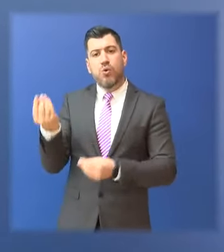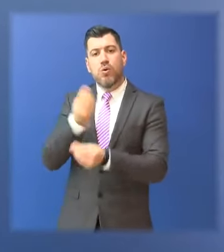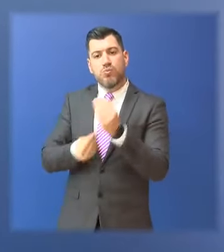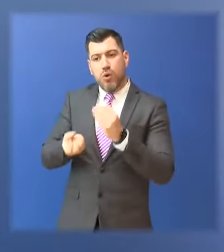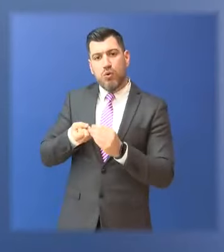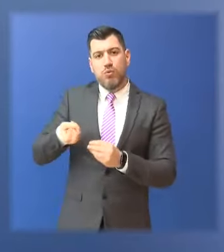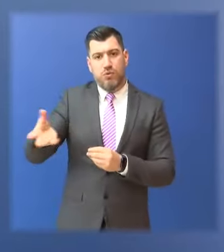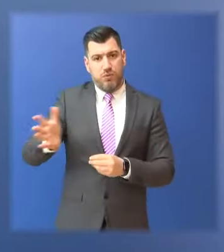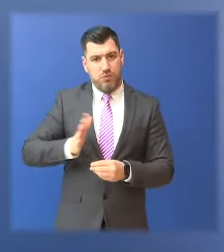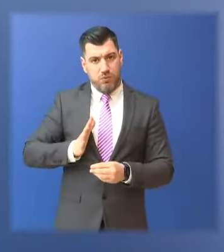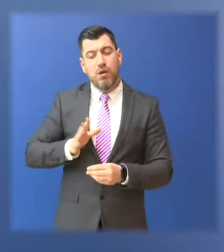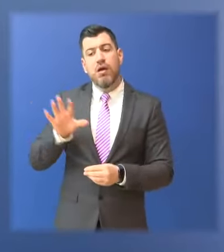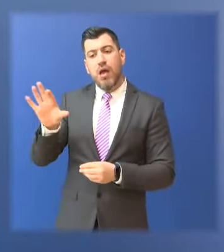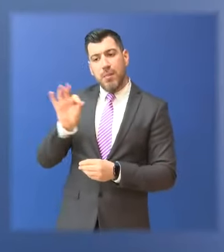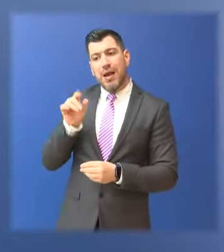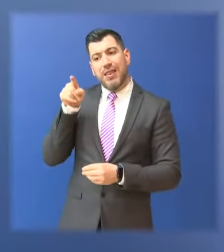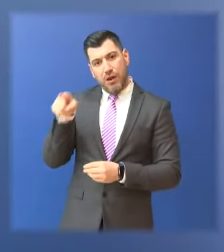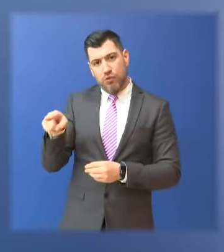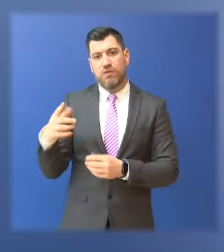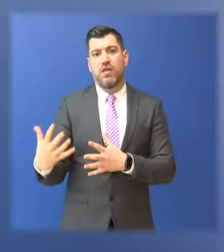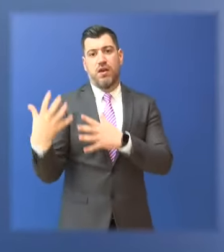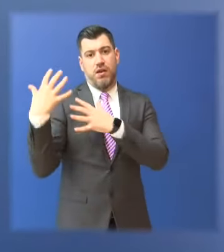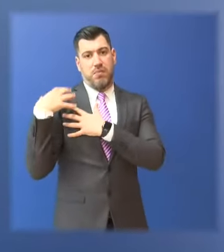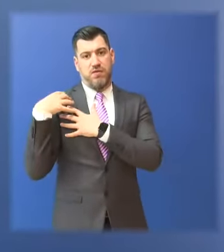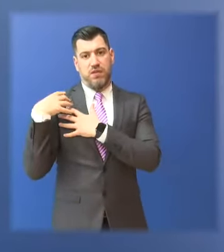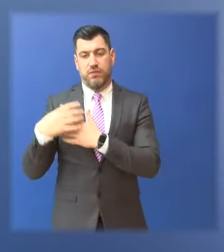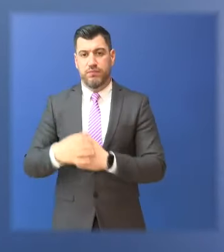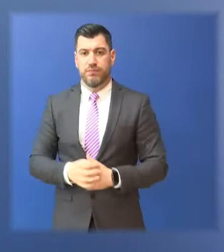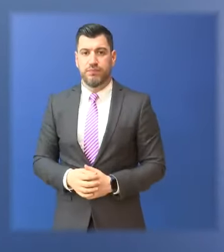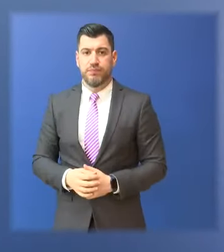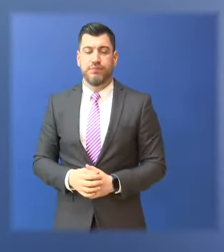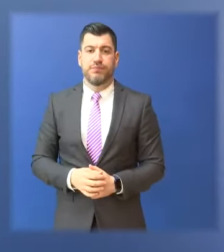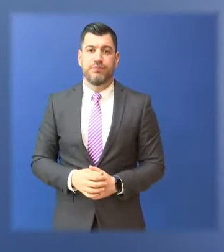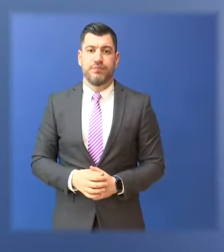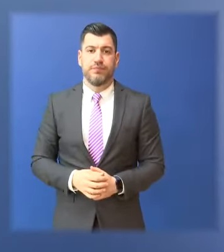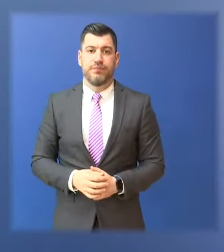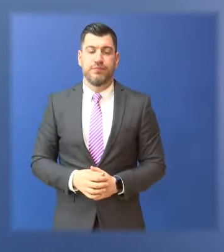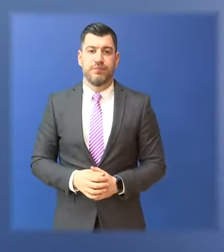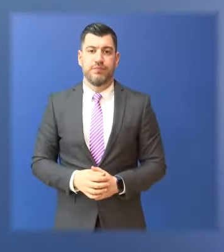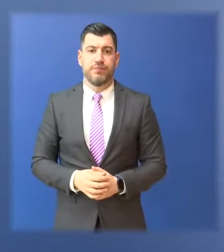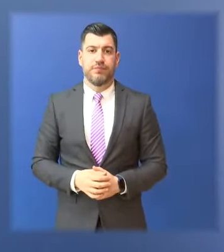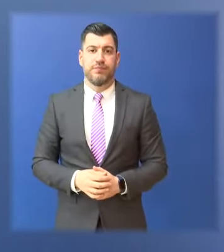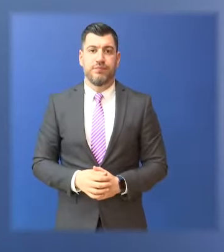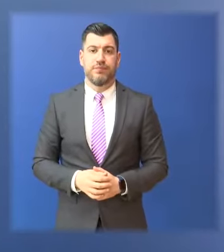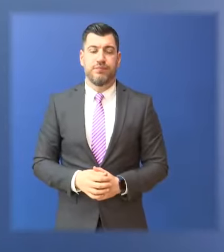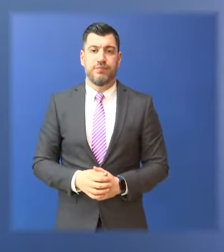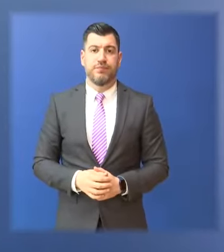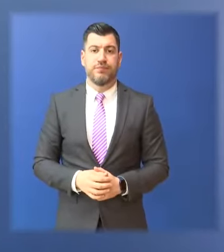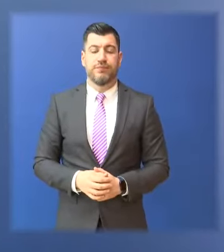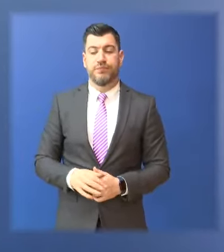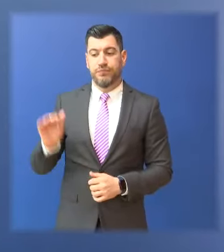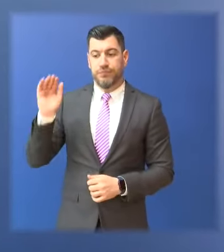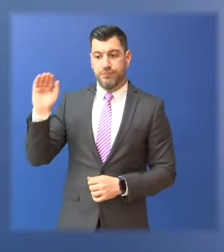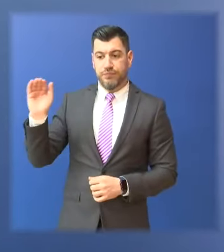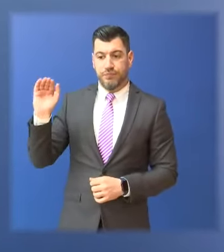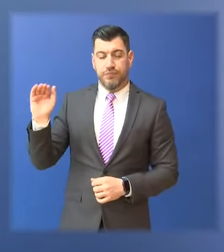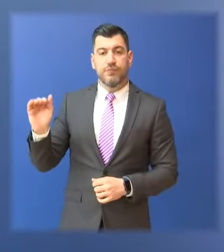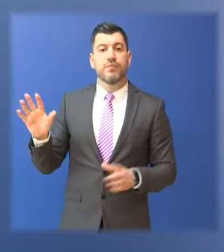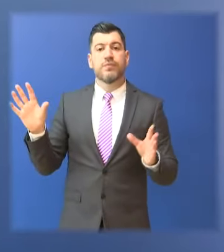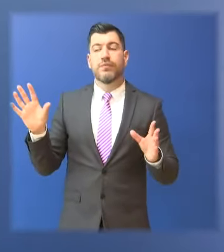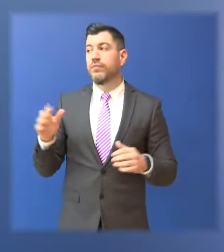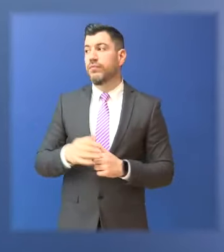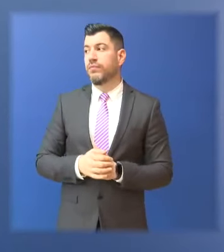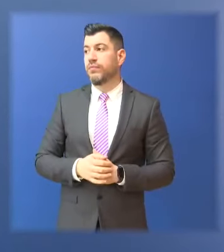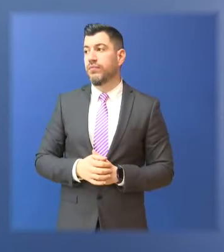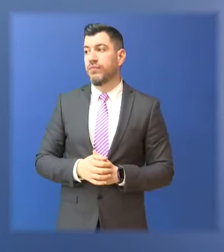έγινε αυτή η επιλογή από το Υπουργείο Αθλητισμού. Ελάτε. Κύριε Εκπρόσωπε, θα ήθελα μια διευκρίνηση με την ερώτηση του συναδέλφου. Με